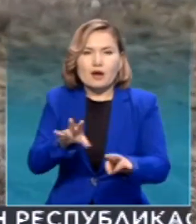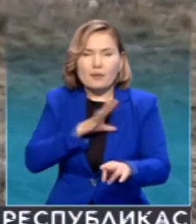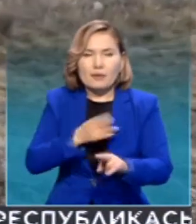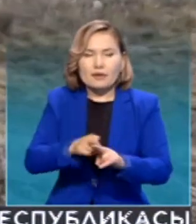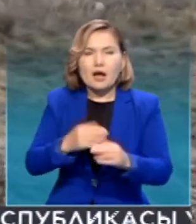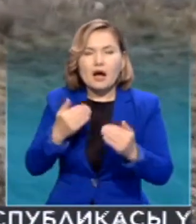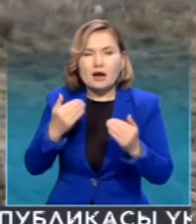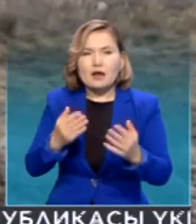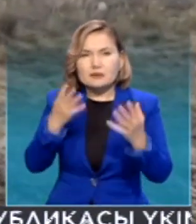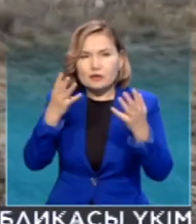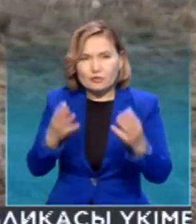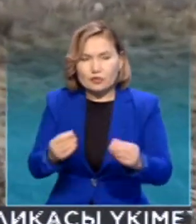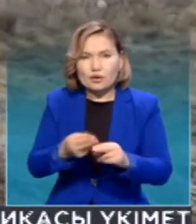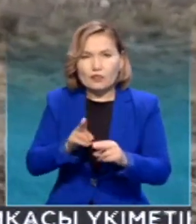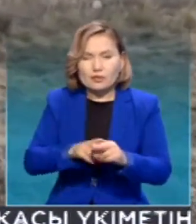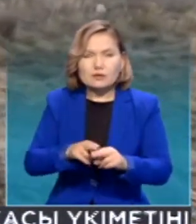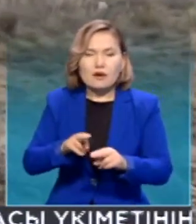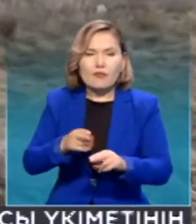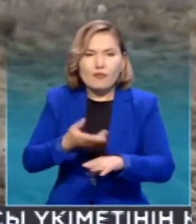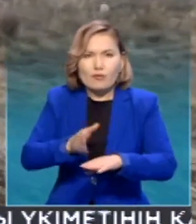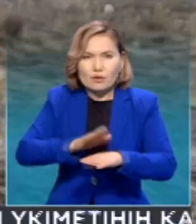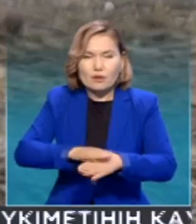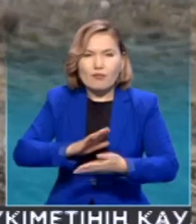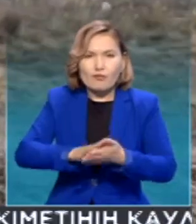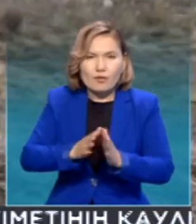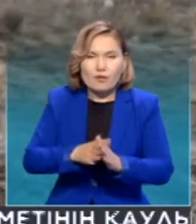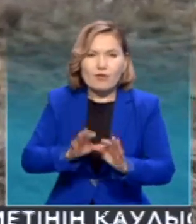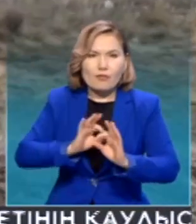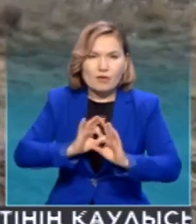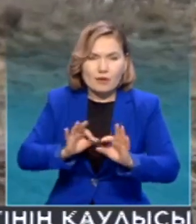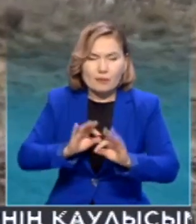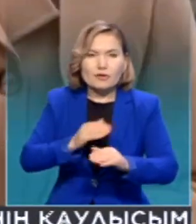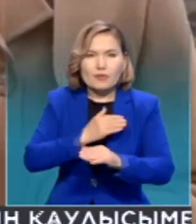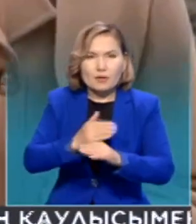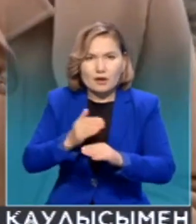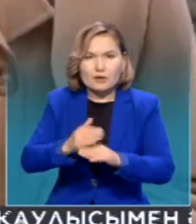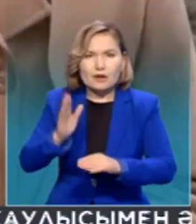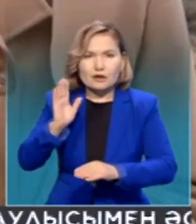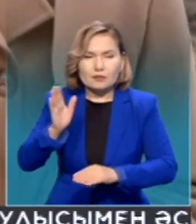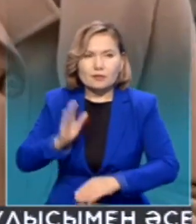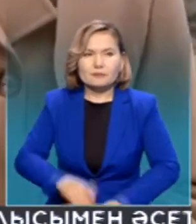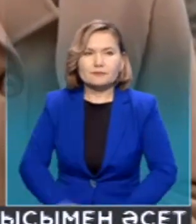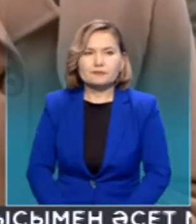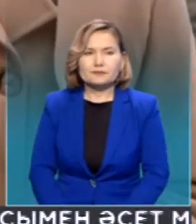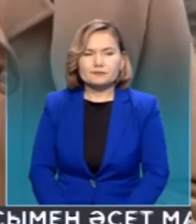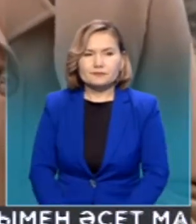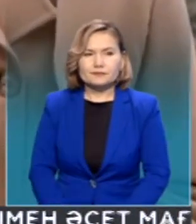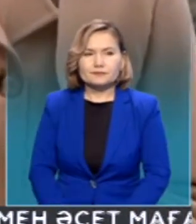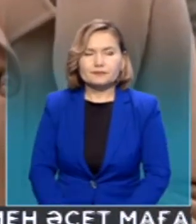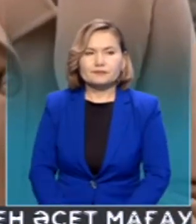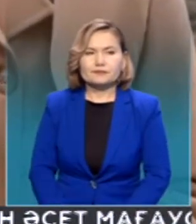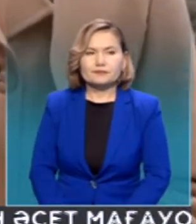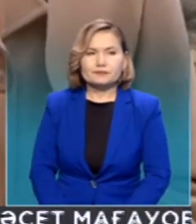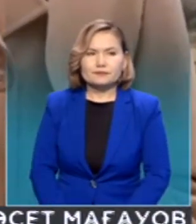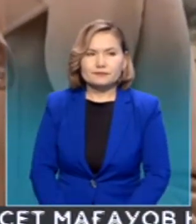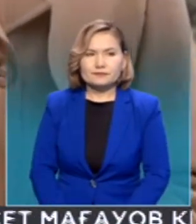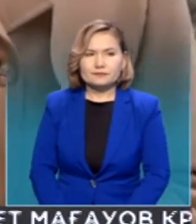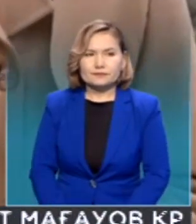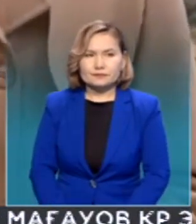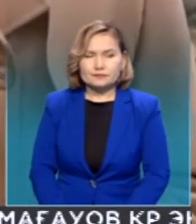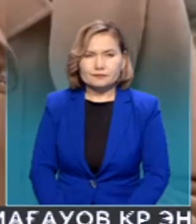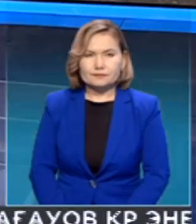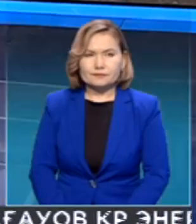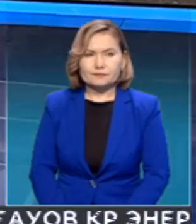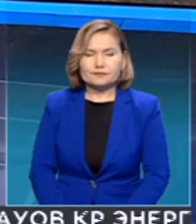Қазіргі жағдай осындай. Алдағы мәліметтерді басқа эфирлерде айтатын боламын. Рахмет, Омсындық, ақпарат күтеміз.